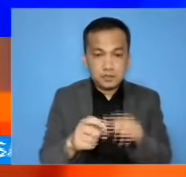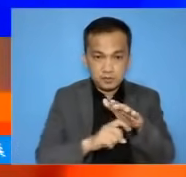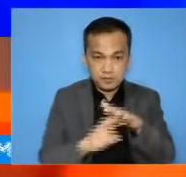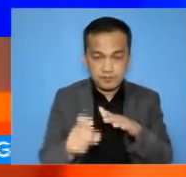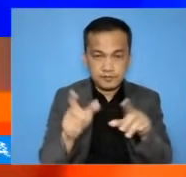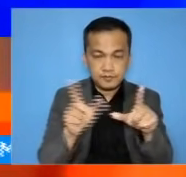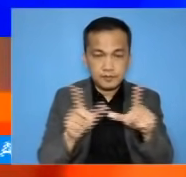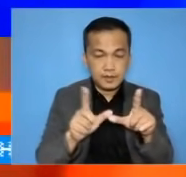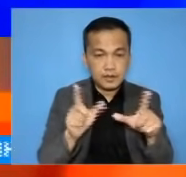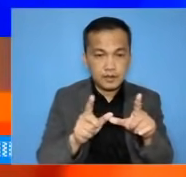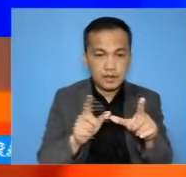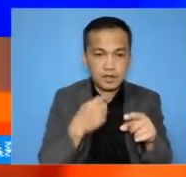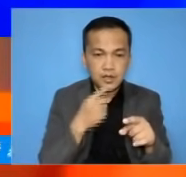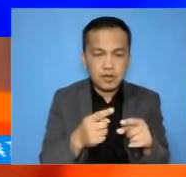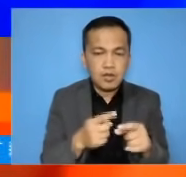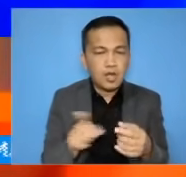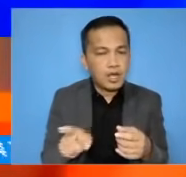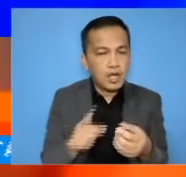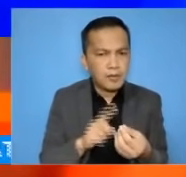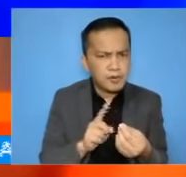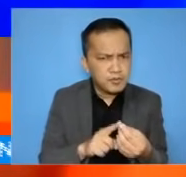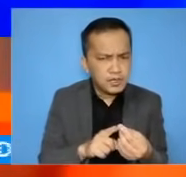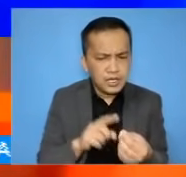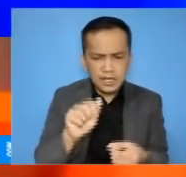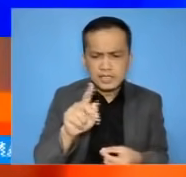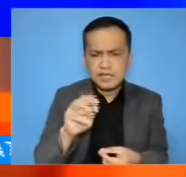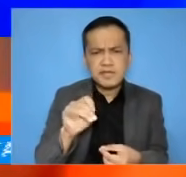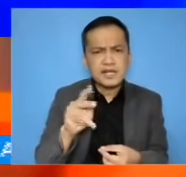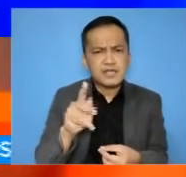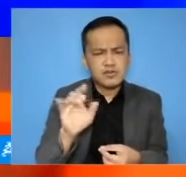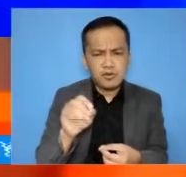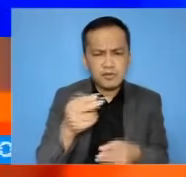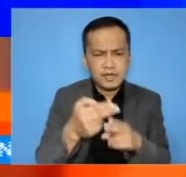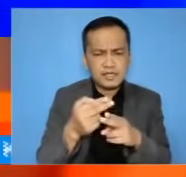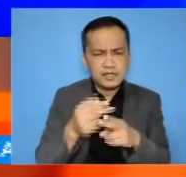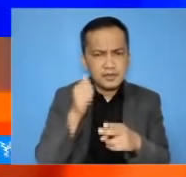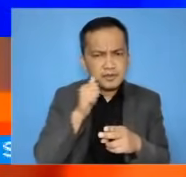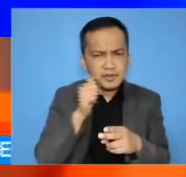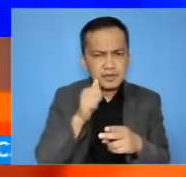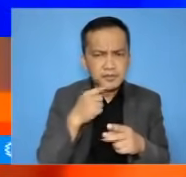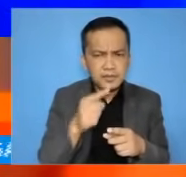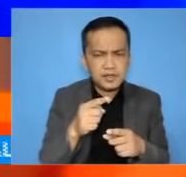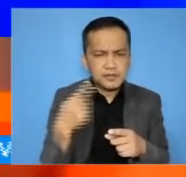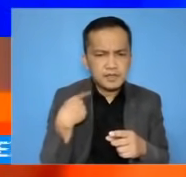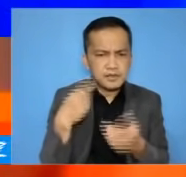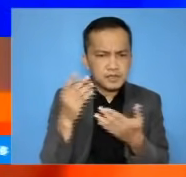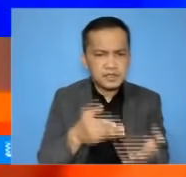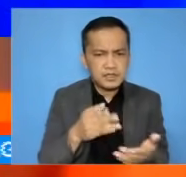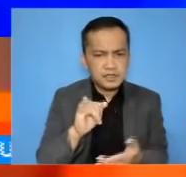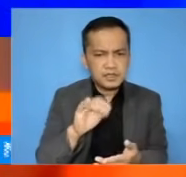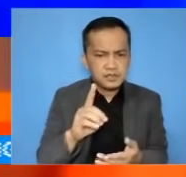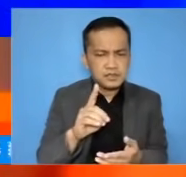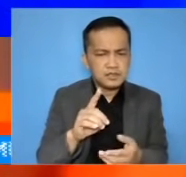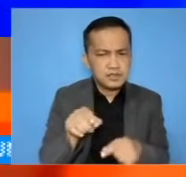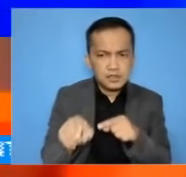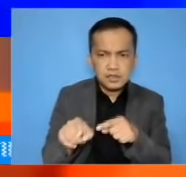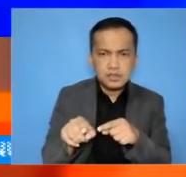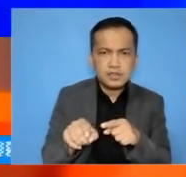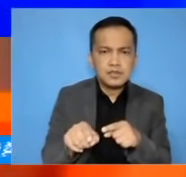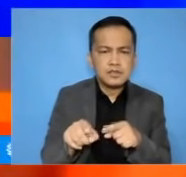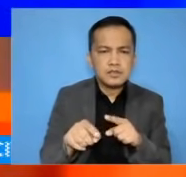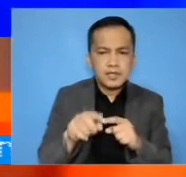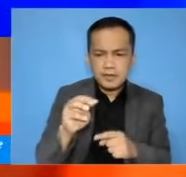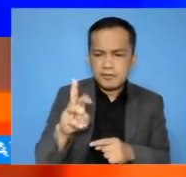May Altamirano ang pangalan ng babae. Pero may mga dala siyang ID na ang pangalan doon ay Maria